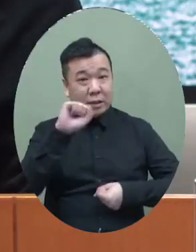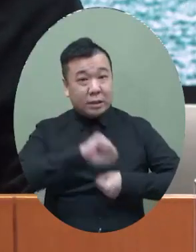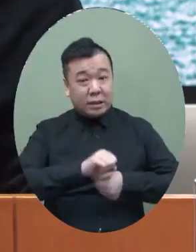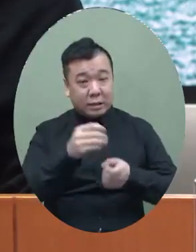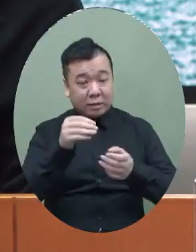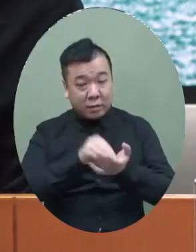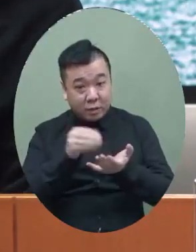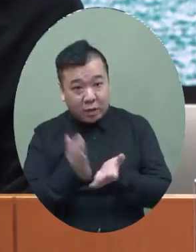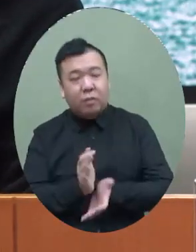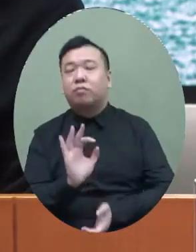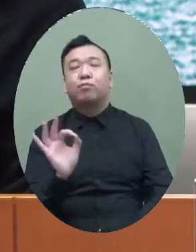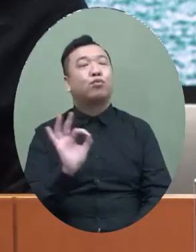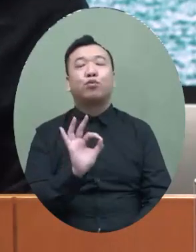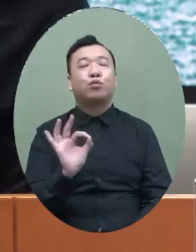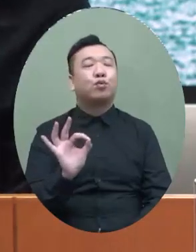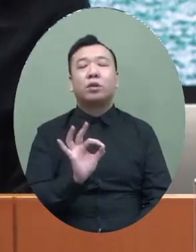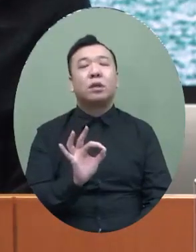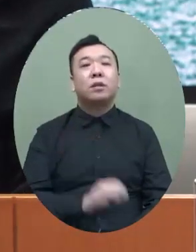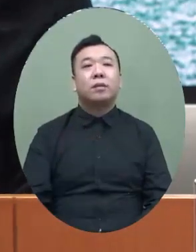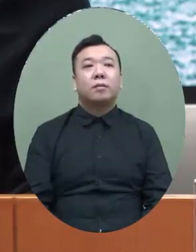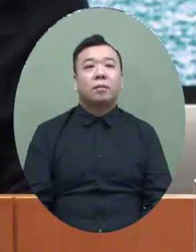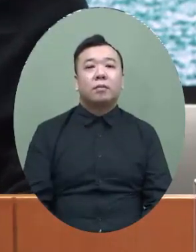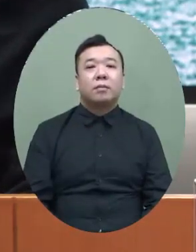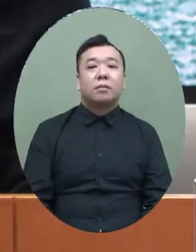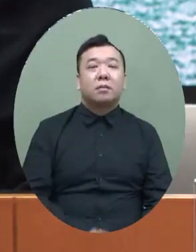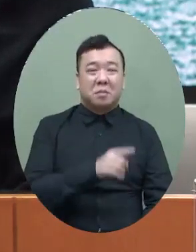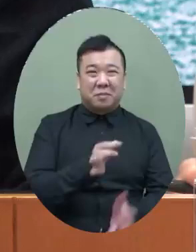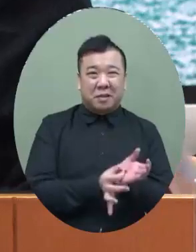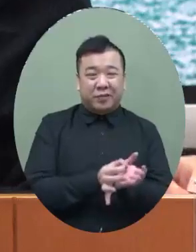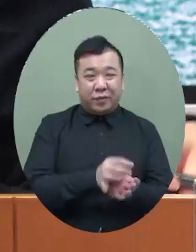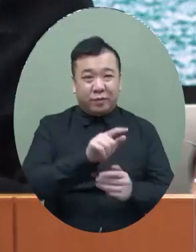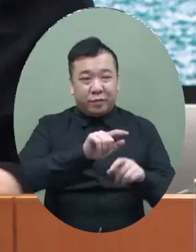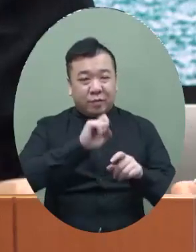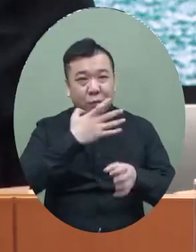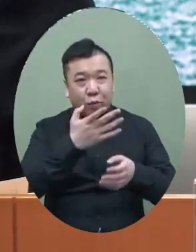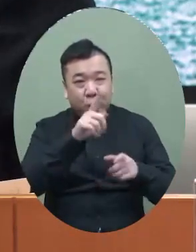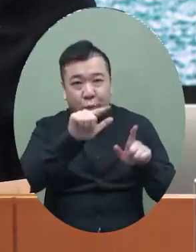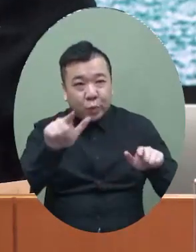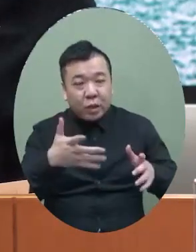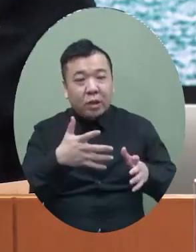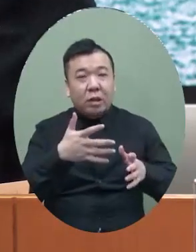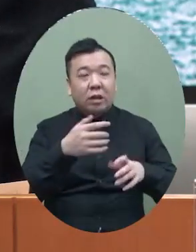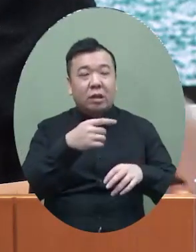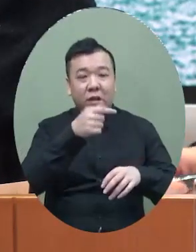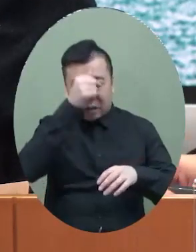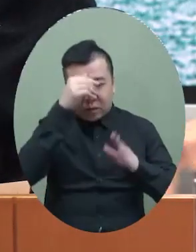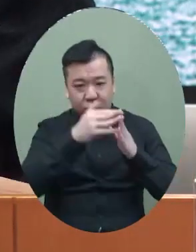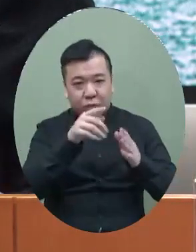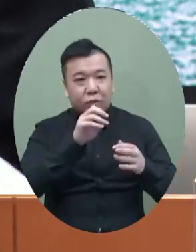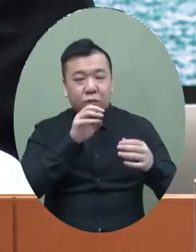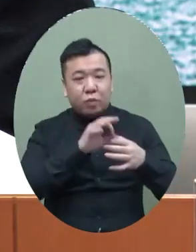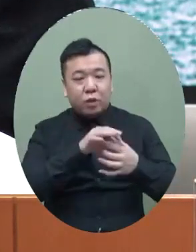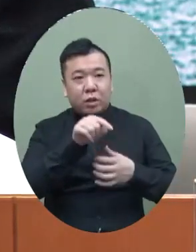診嘅報告啦。咁至於喺嗰個環境樣本嗰方面咧，就醫院喺嗰個相關